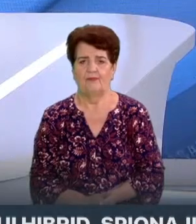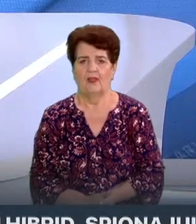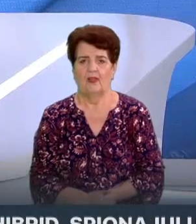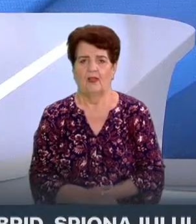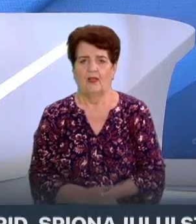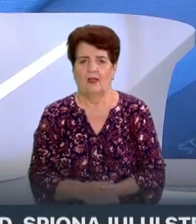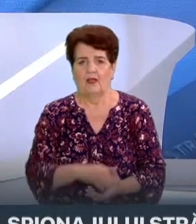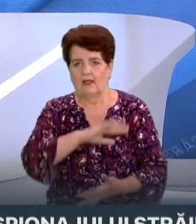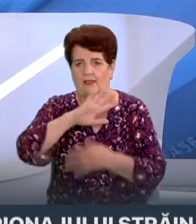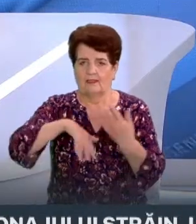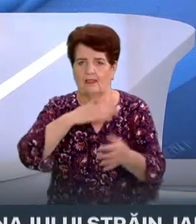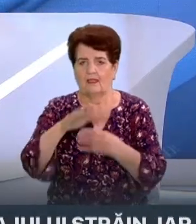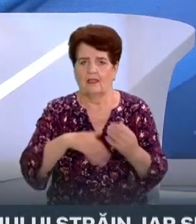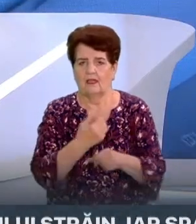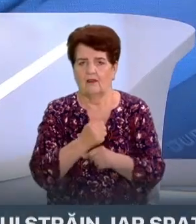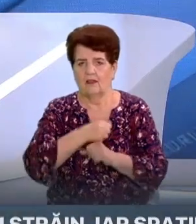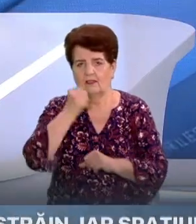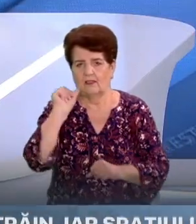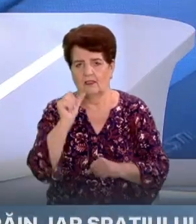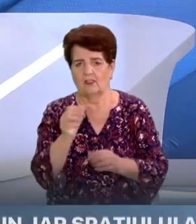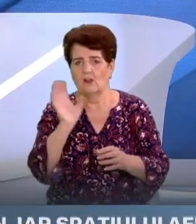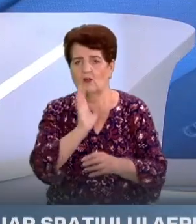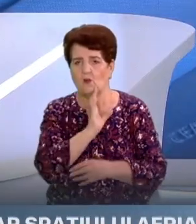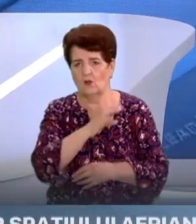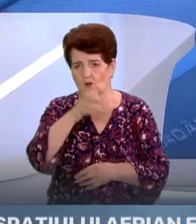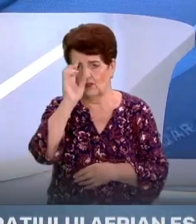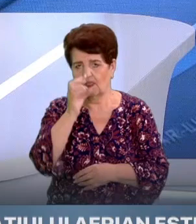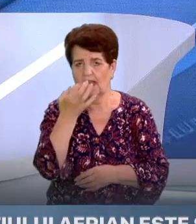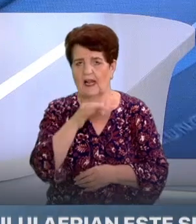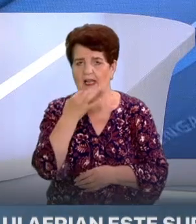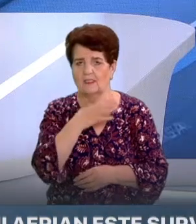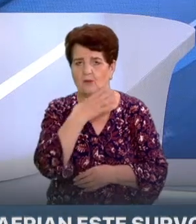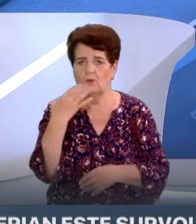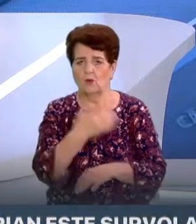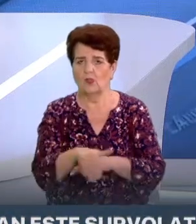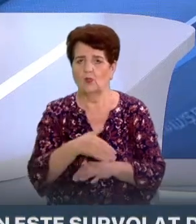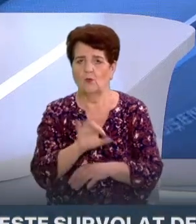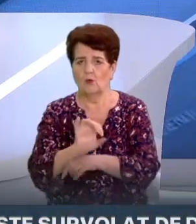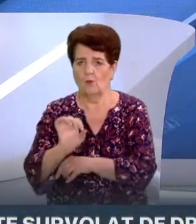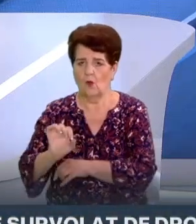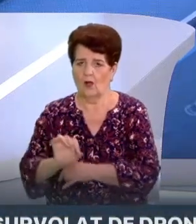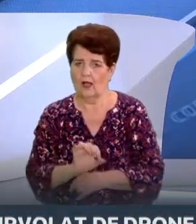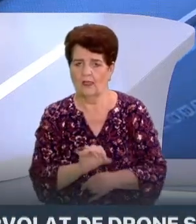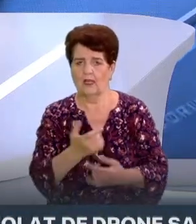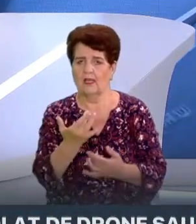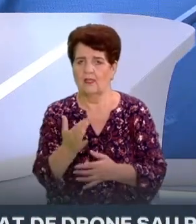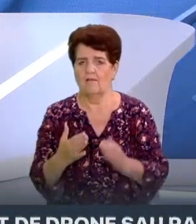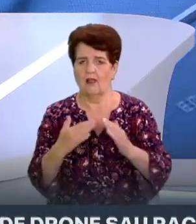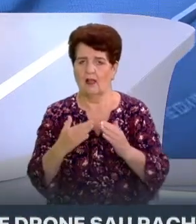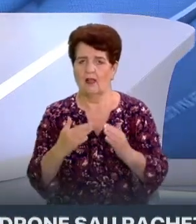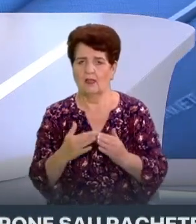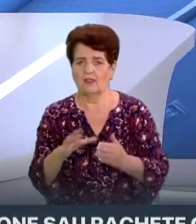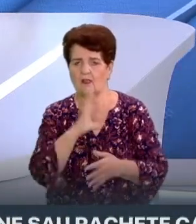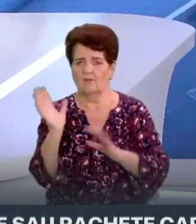Așadar, stihia a făcut prăpăd aseară în nordul țării, la Edineț. Mai multe drumuri au fost blocate, iar câteva clădiri au fost deteriorate